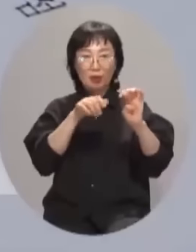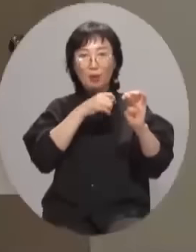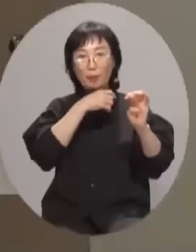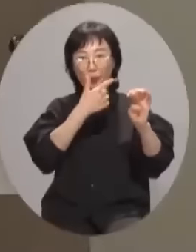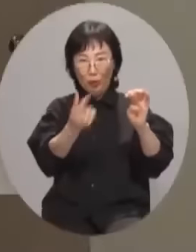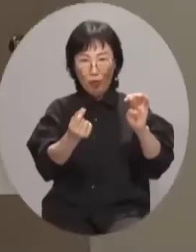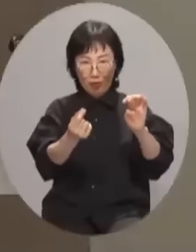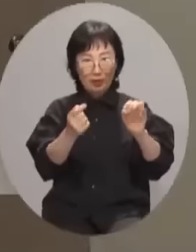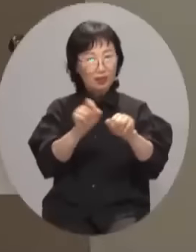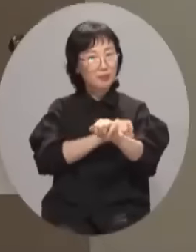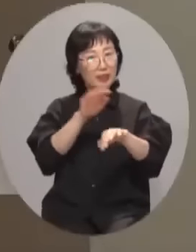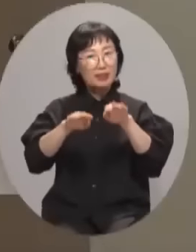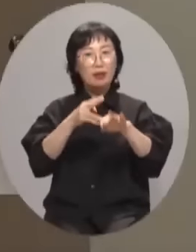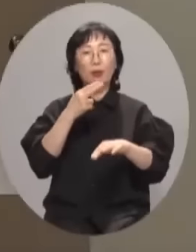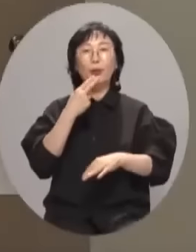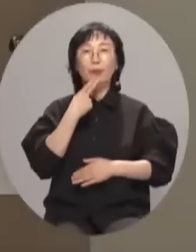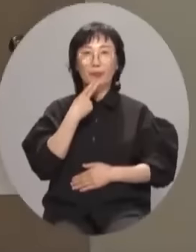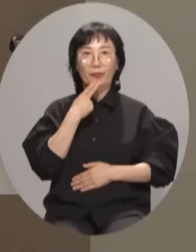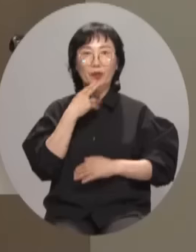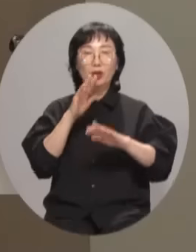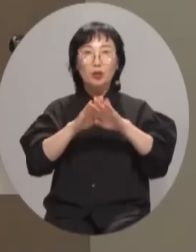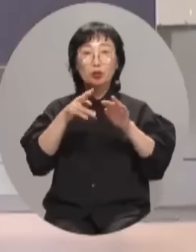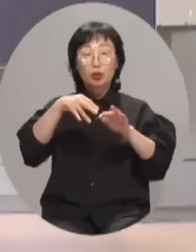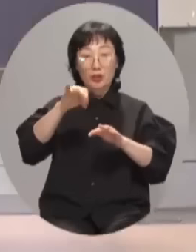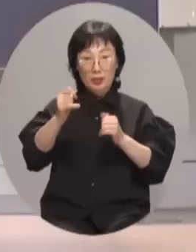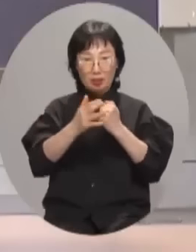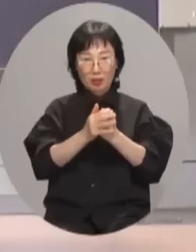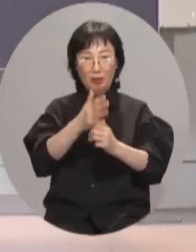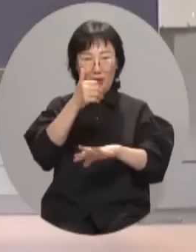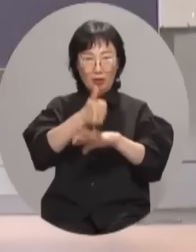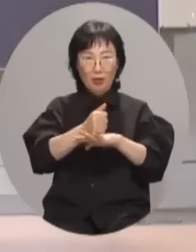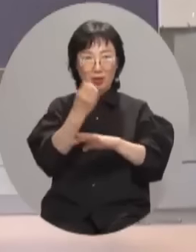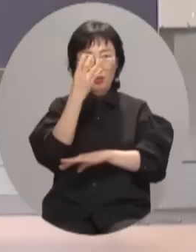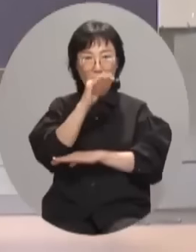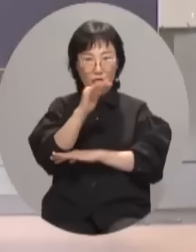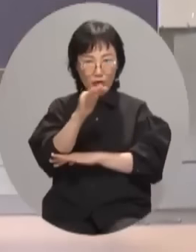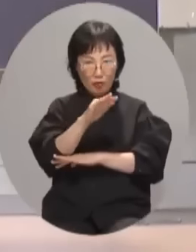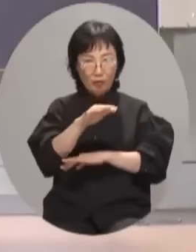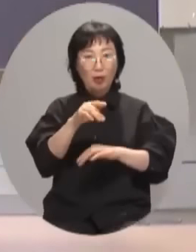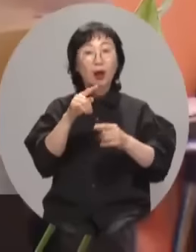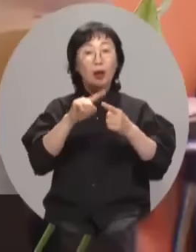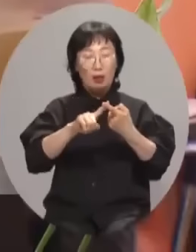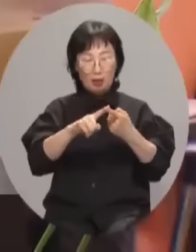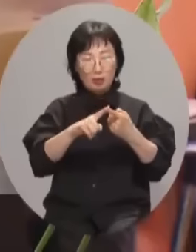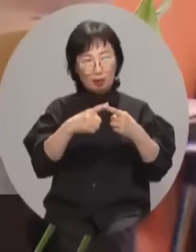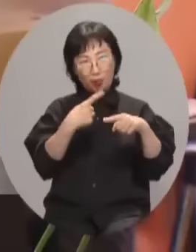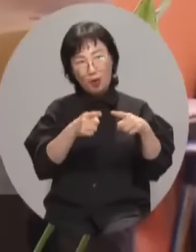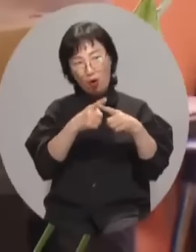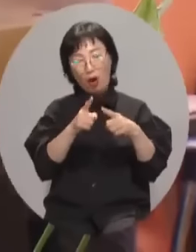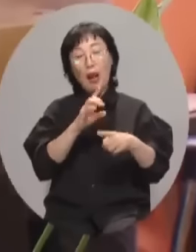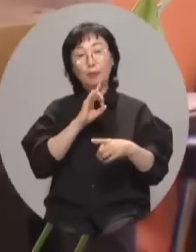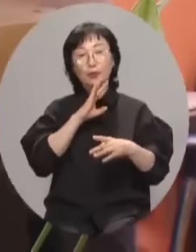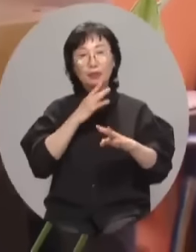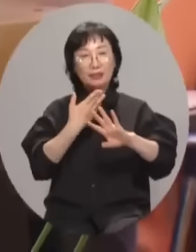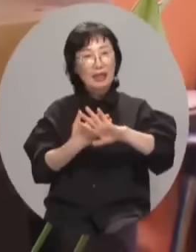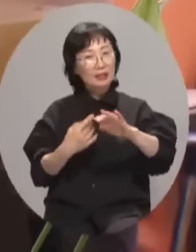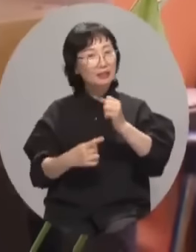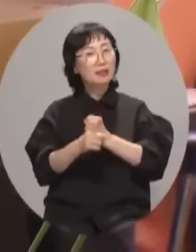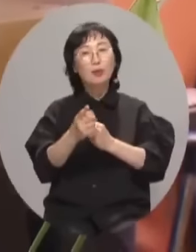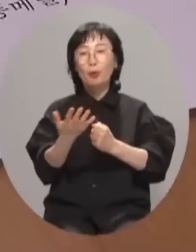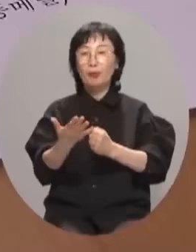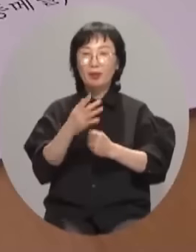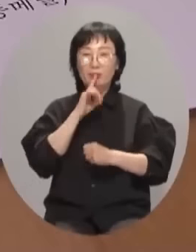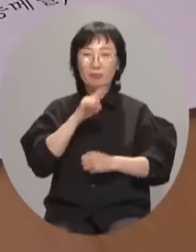변별력은 없었습니다 전주시는 는 최소한의 기준으로 정량 평가를 실시한 것뿐이라며 다른 의도는 없었다는